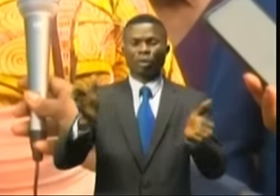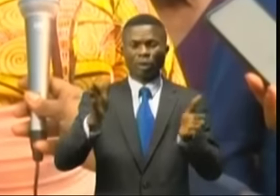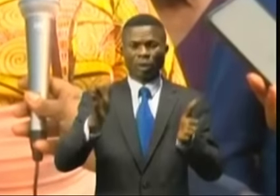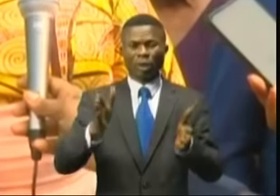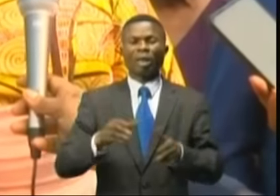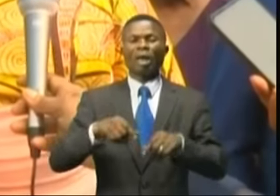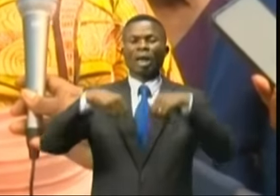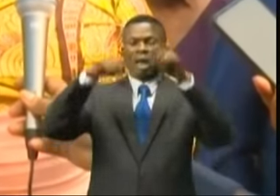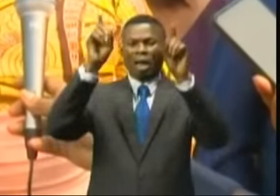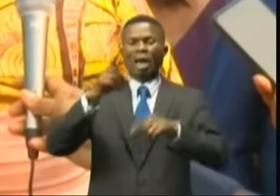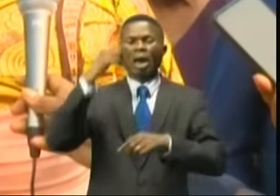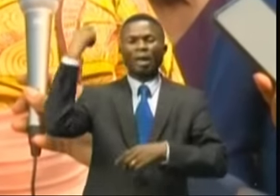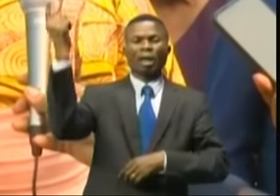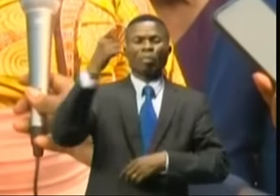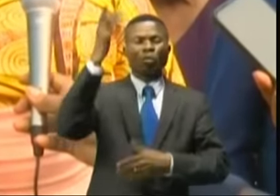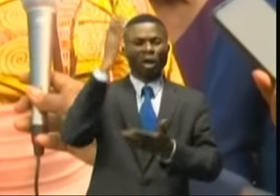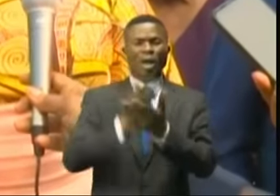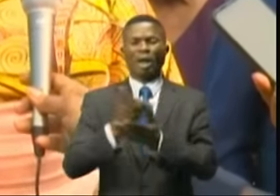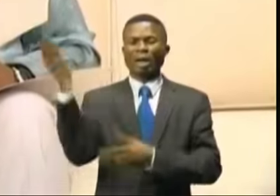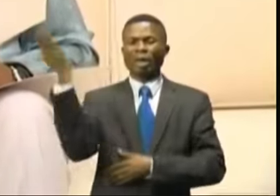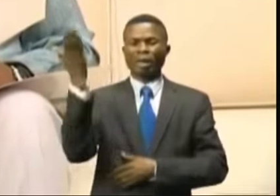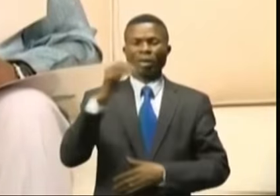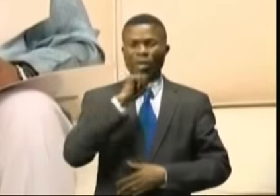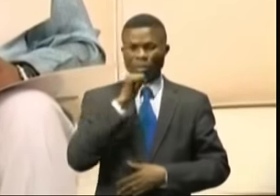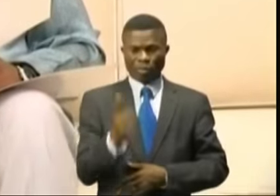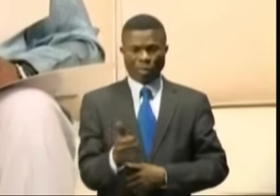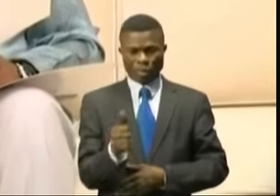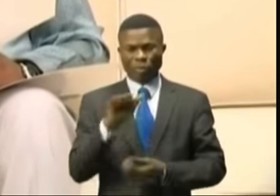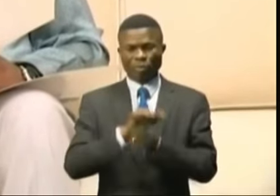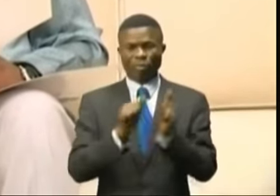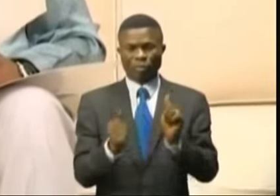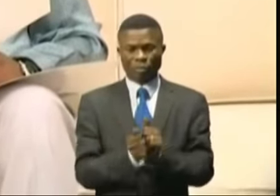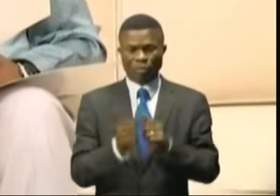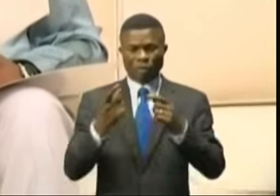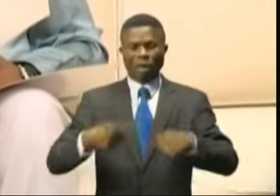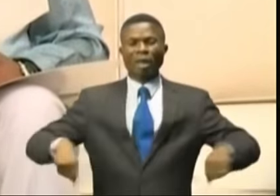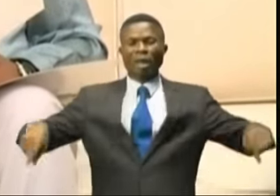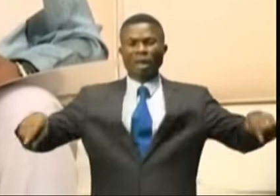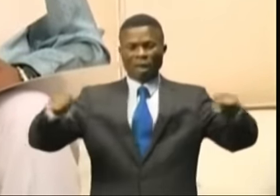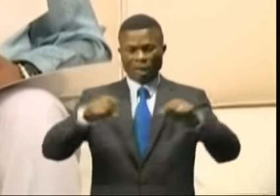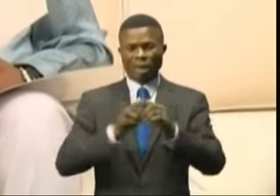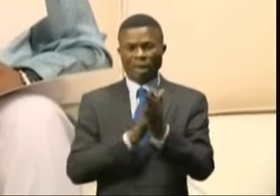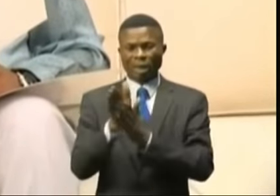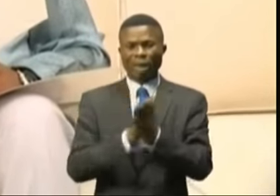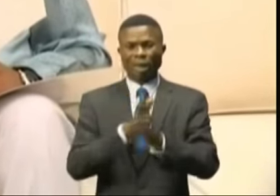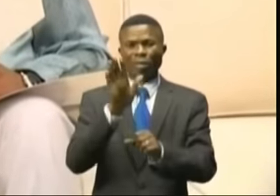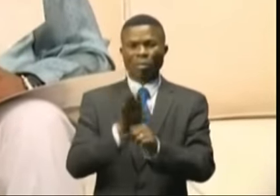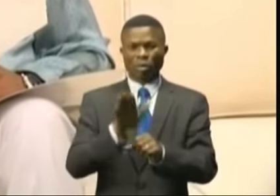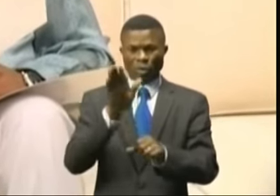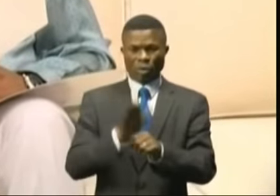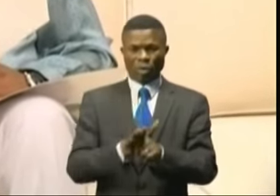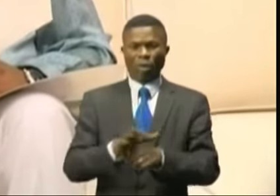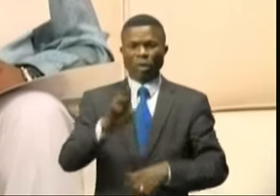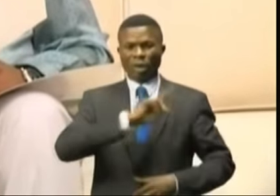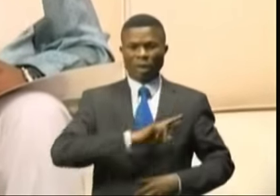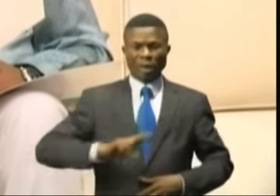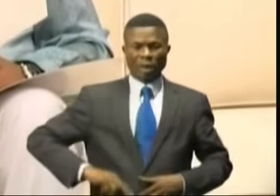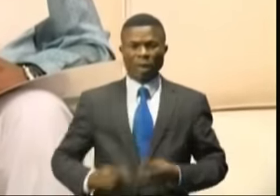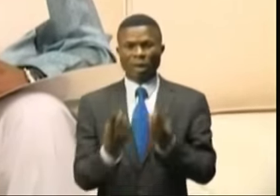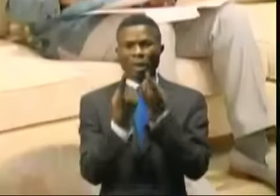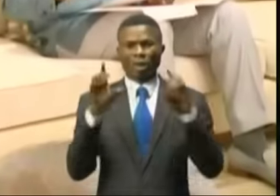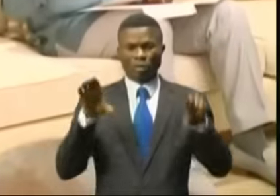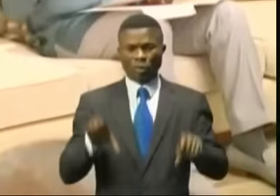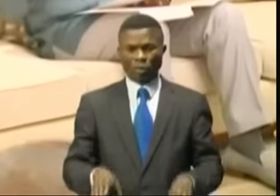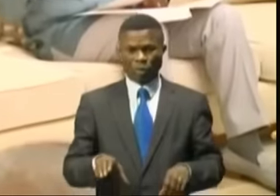décennie mondiale de la forestation et du reboisement. La question de l'environnement intéresse au plus haut point la République démocratique du